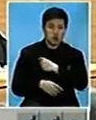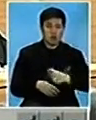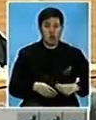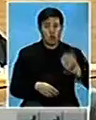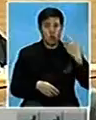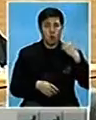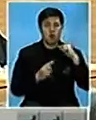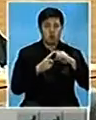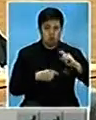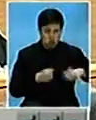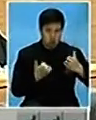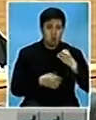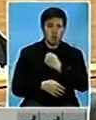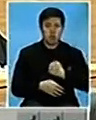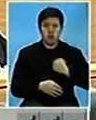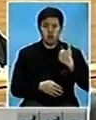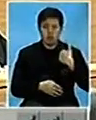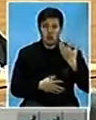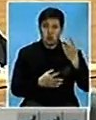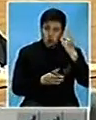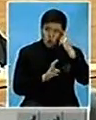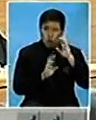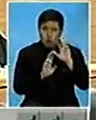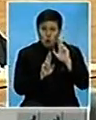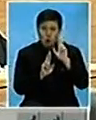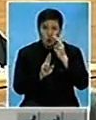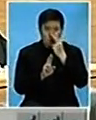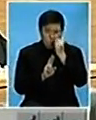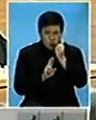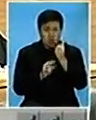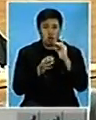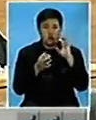งกำลังเสียอกเสียใจกันอยู่เนี่ยผมคิดว่าเราระมัดระวังท่าทีนี้หน่อยก็ดีครับ